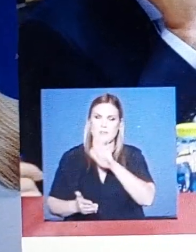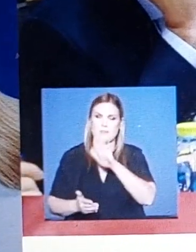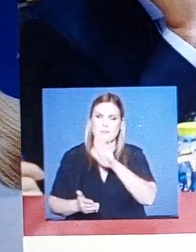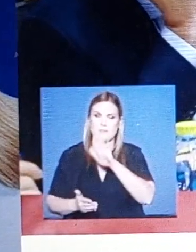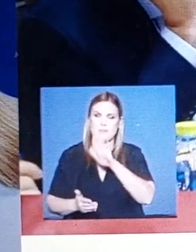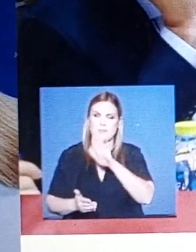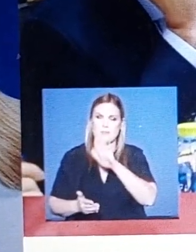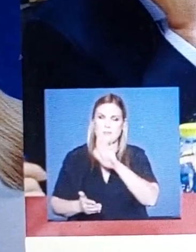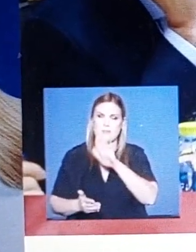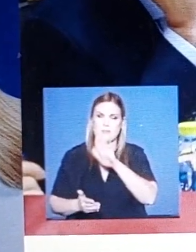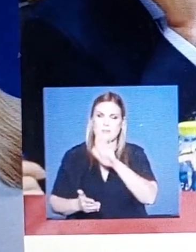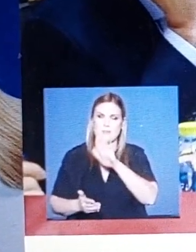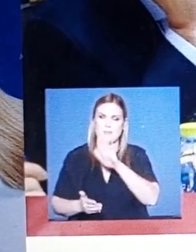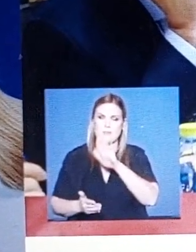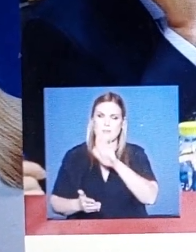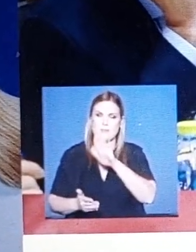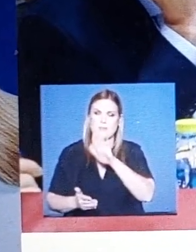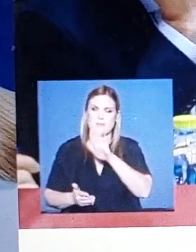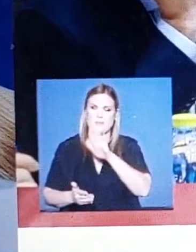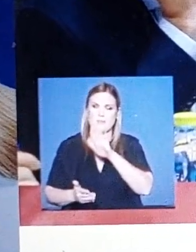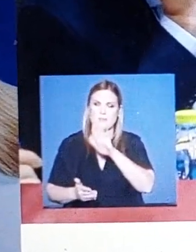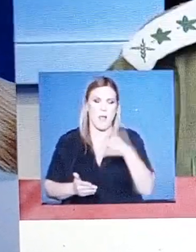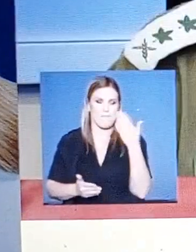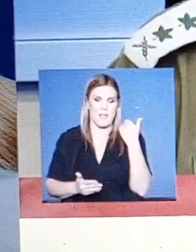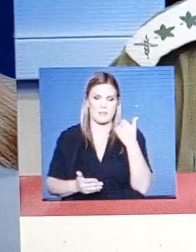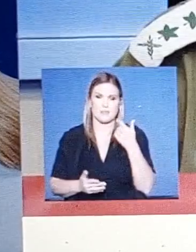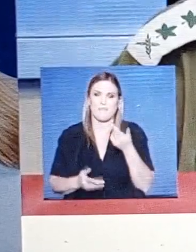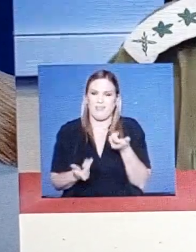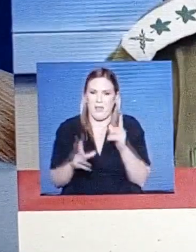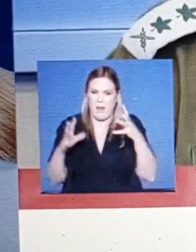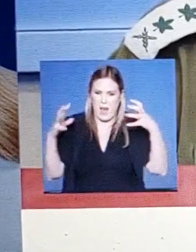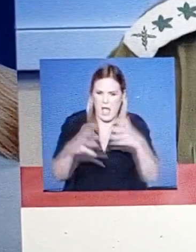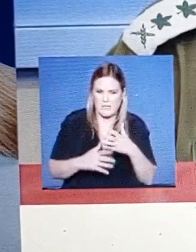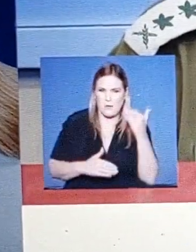Et là aussi, déjà à l'époque, c'était sous pression américaine.